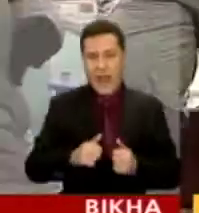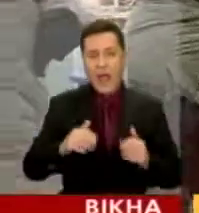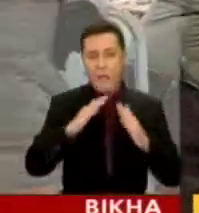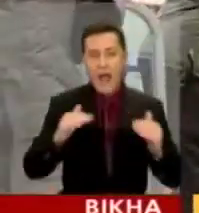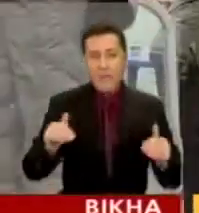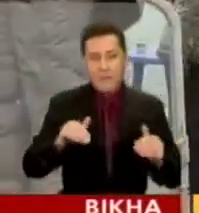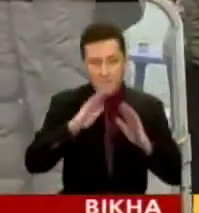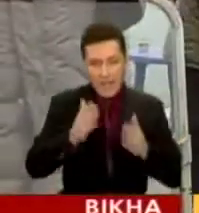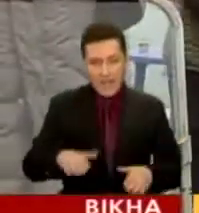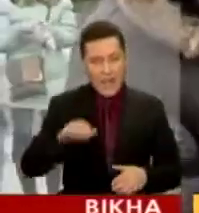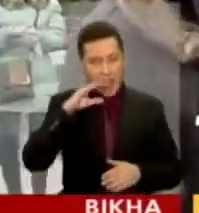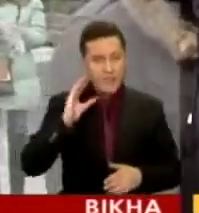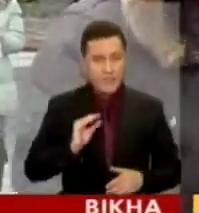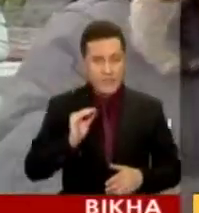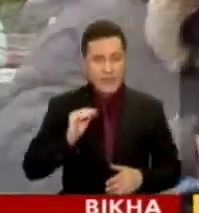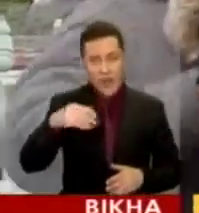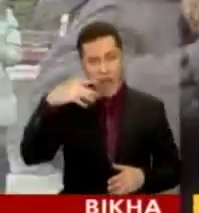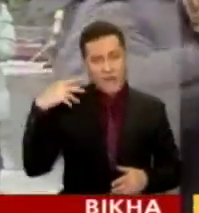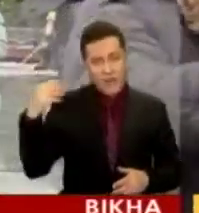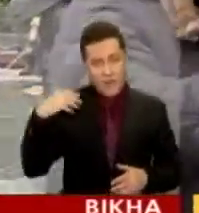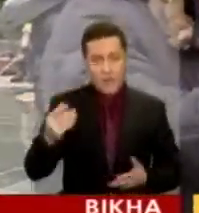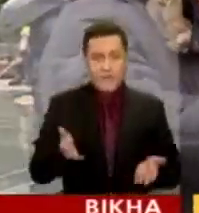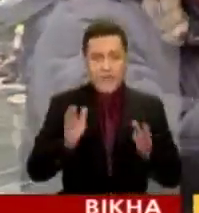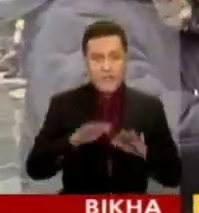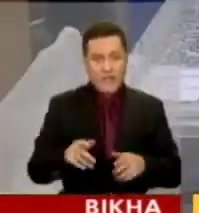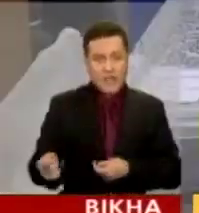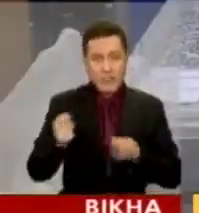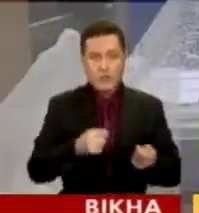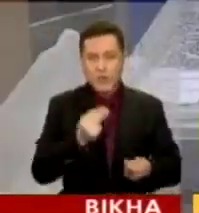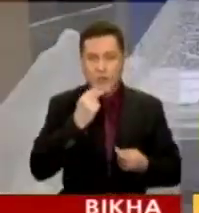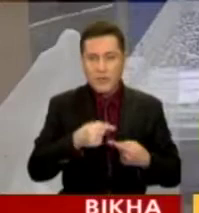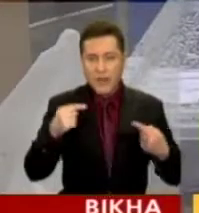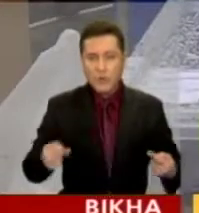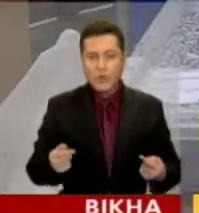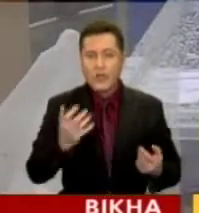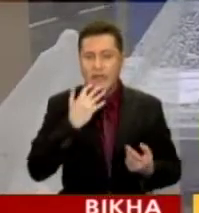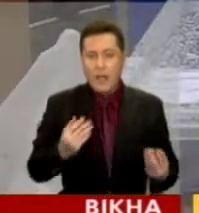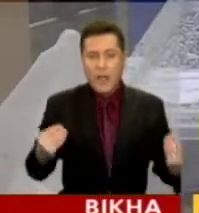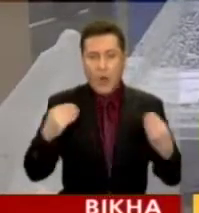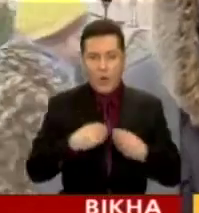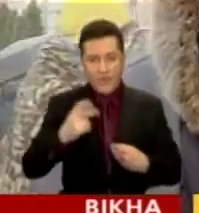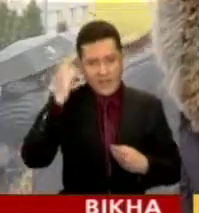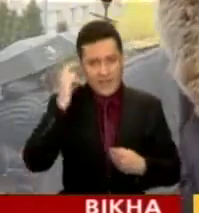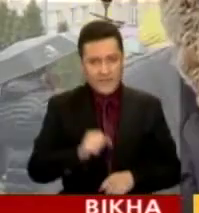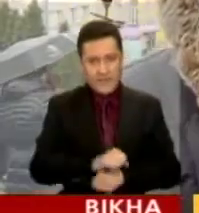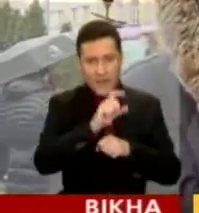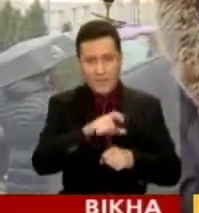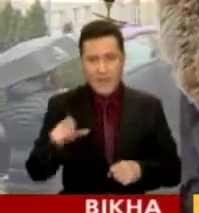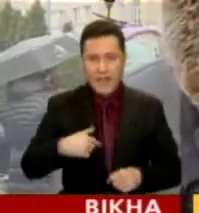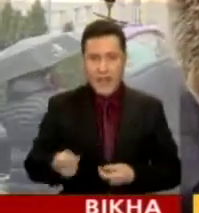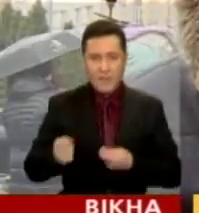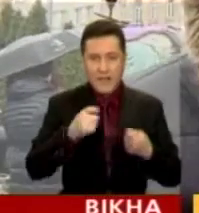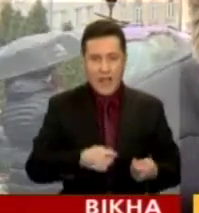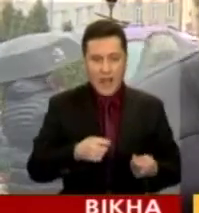у Львові ще у першу революційну ніч, залишаються. Сюди зносять продукти і теплий одяг для київських мітингарів. Я принесла